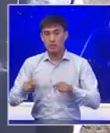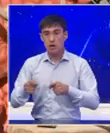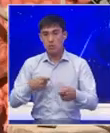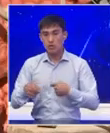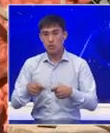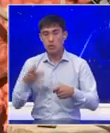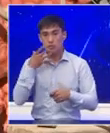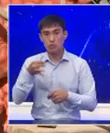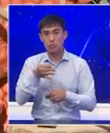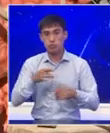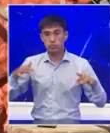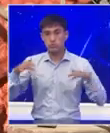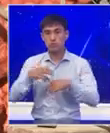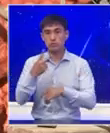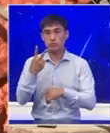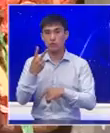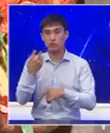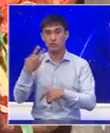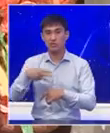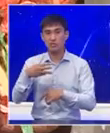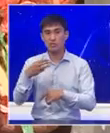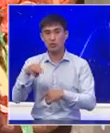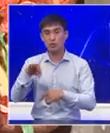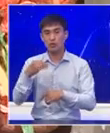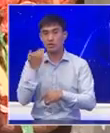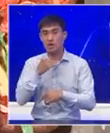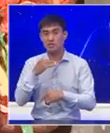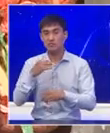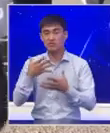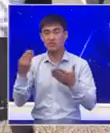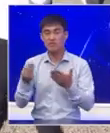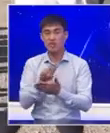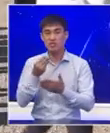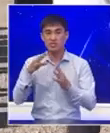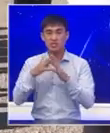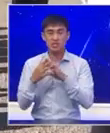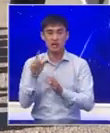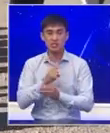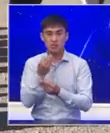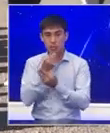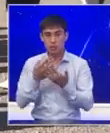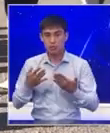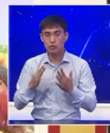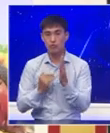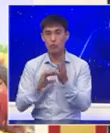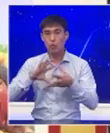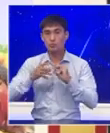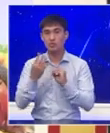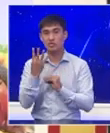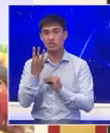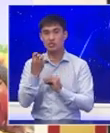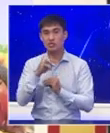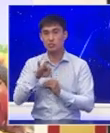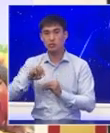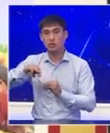собрали более 230 тонн качественная и свежий сельскохозяйственной продукции общая стоимость которой превысило 400 миллионов